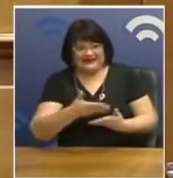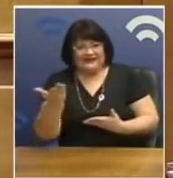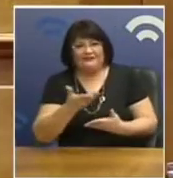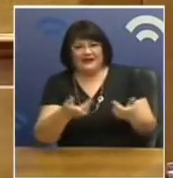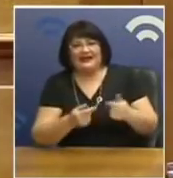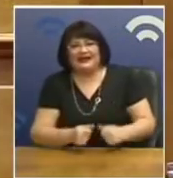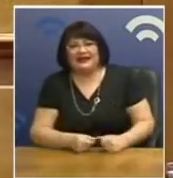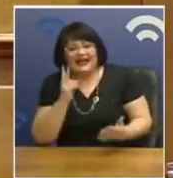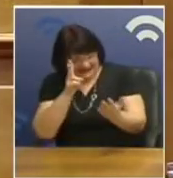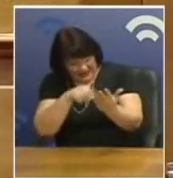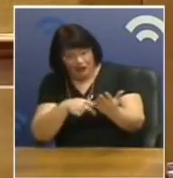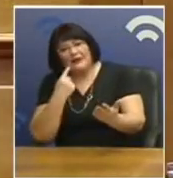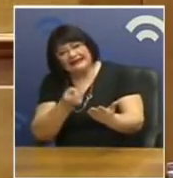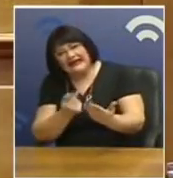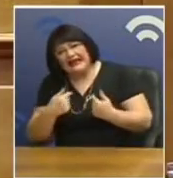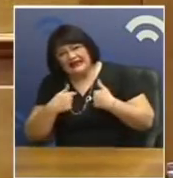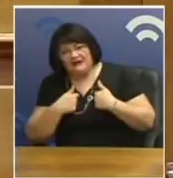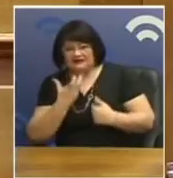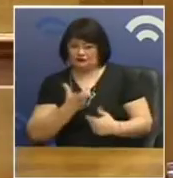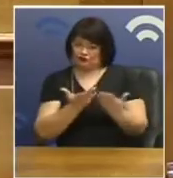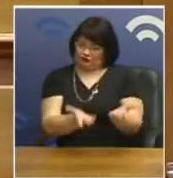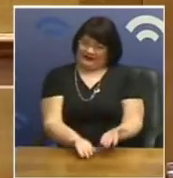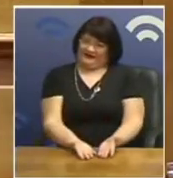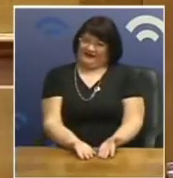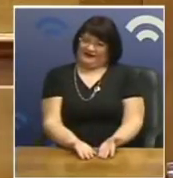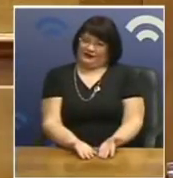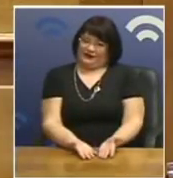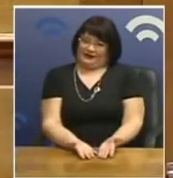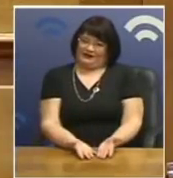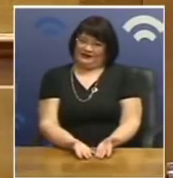δούμε τι γράφει το κόμμα σήμερα. Σοβαρευτείτε. Σοβαρευτείτε.